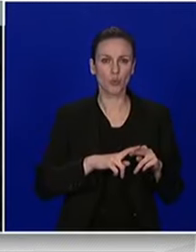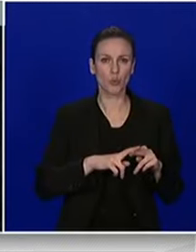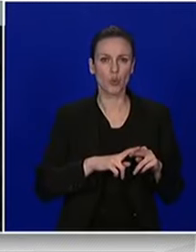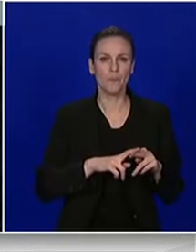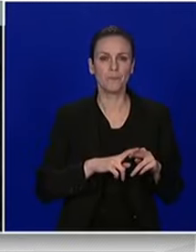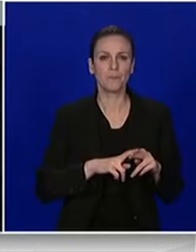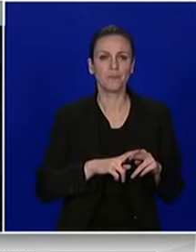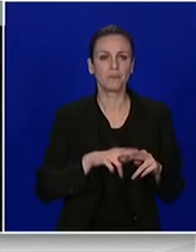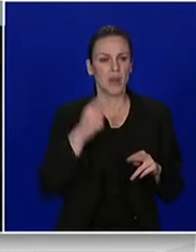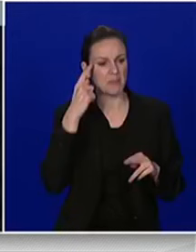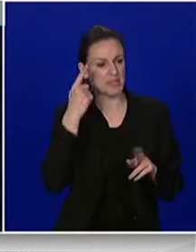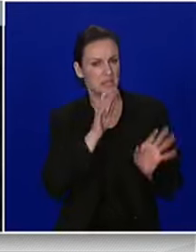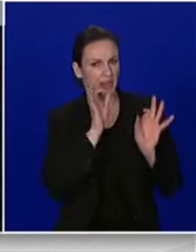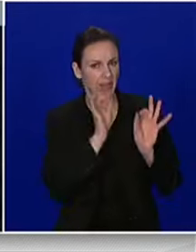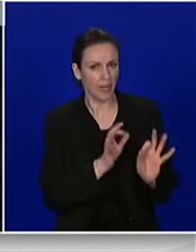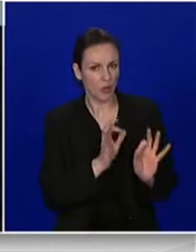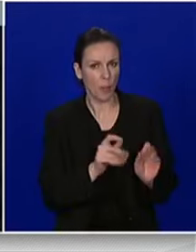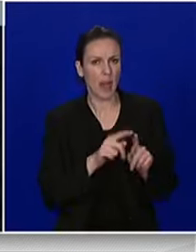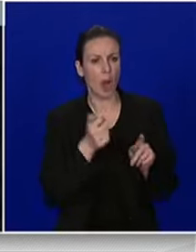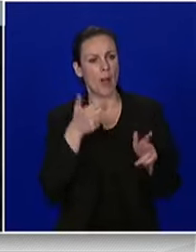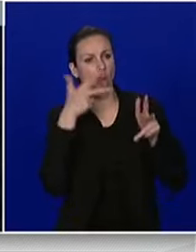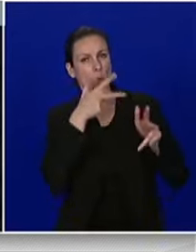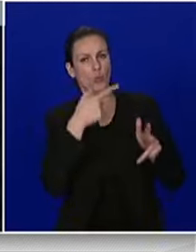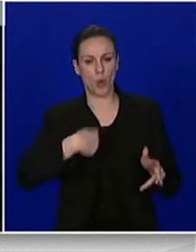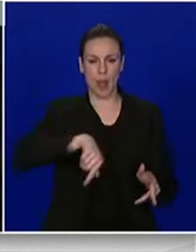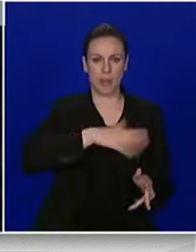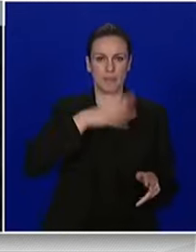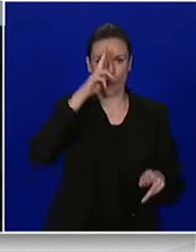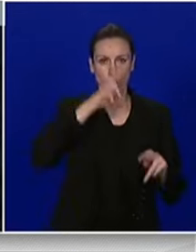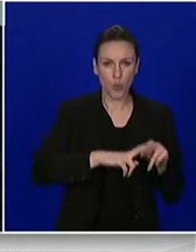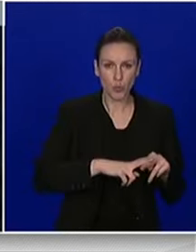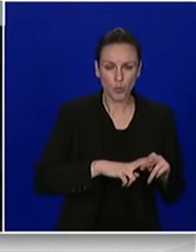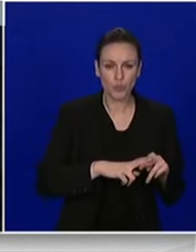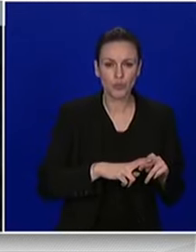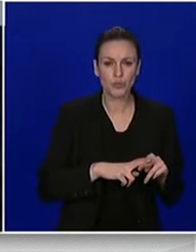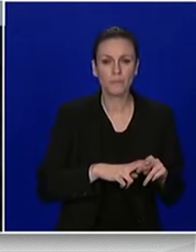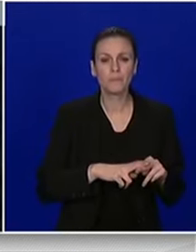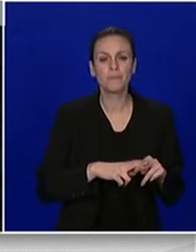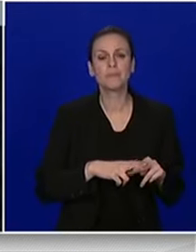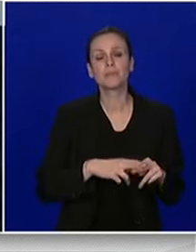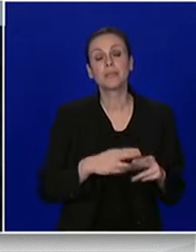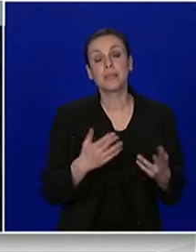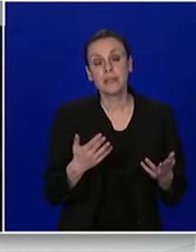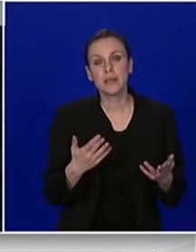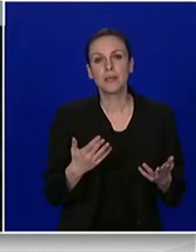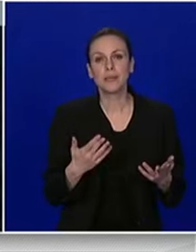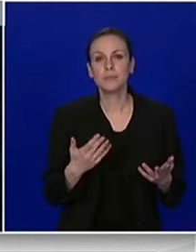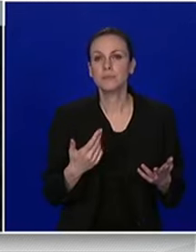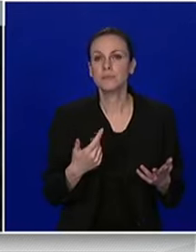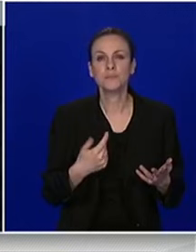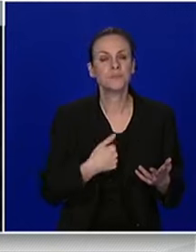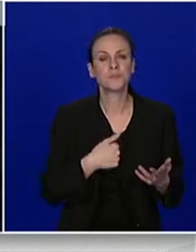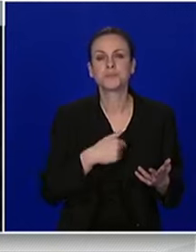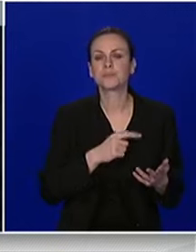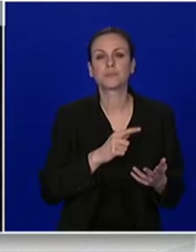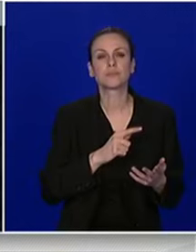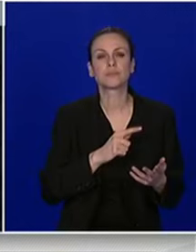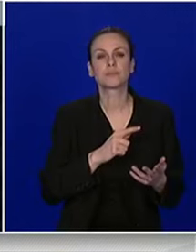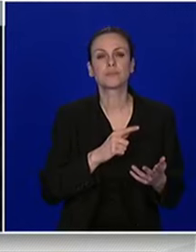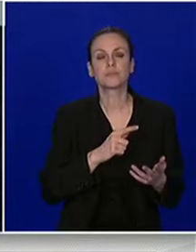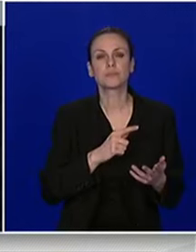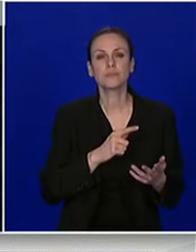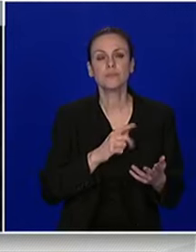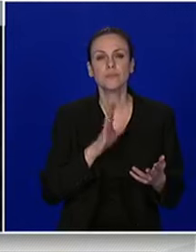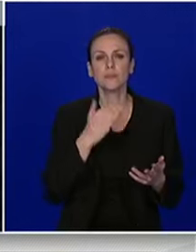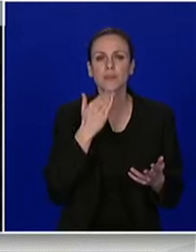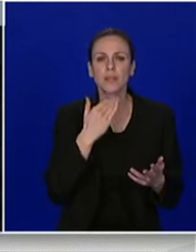dovoditi u pitanje pa i izrugivati se na neki način, da od njih nikad nismo i nećemo čuti da smo,